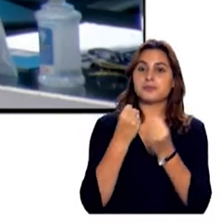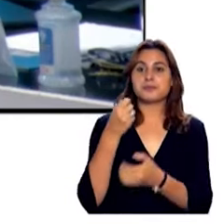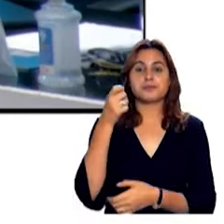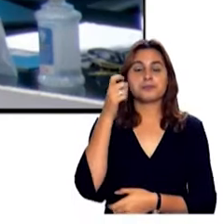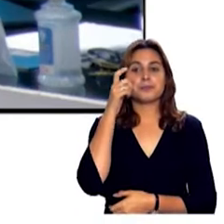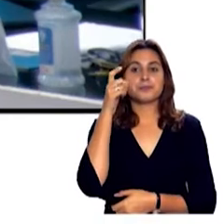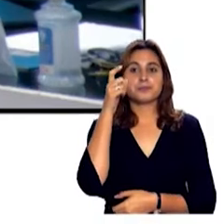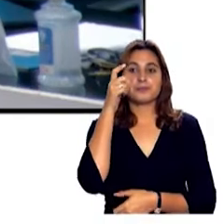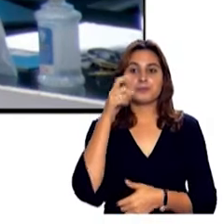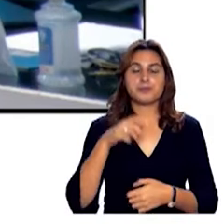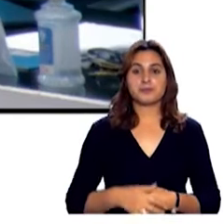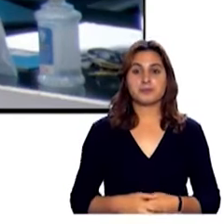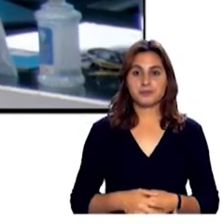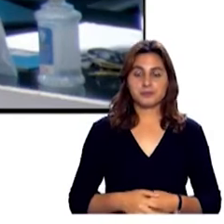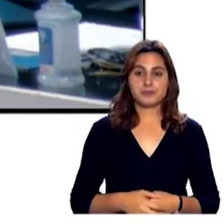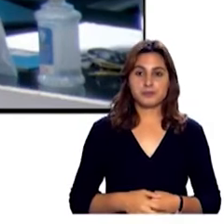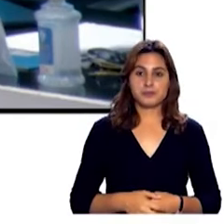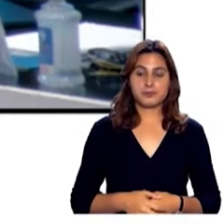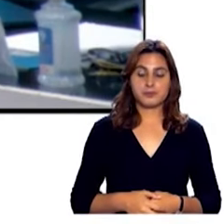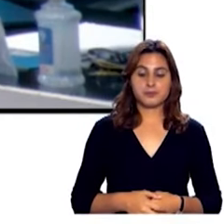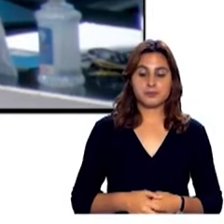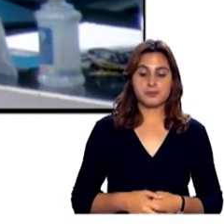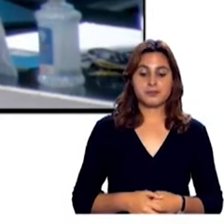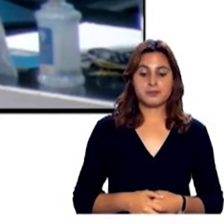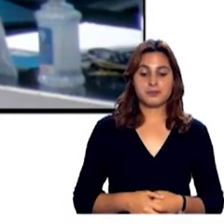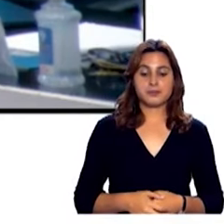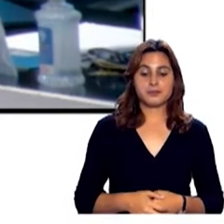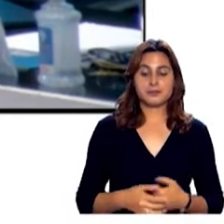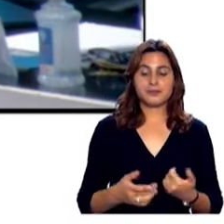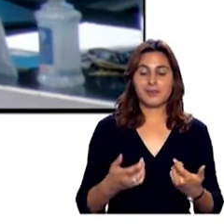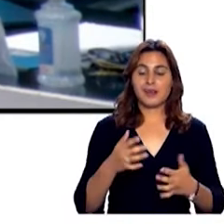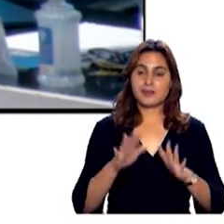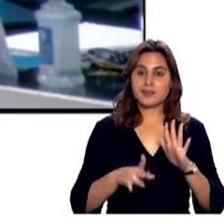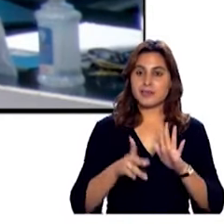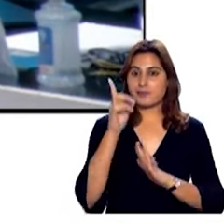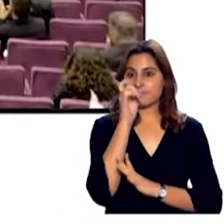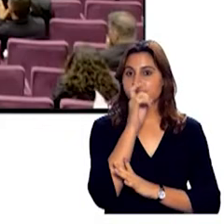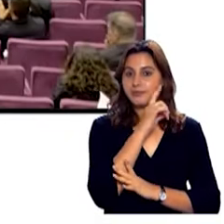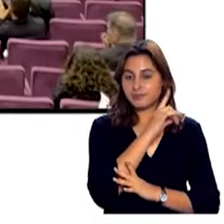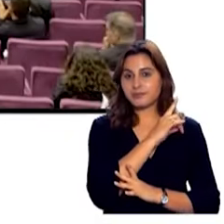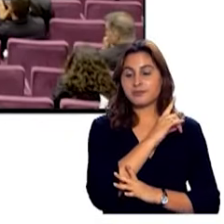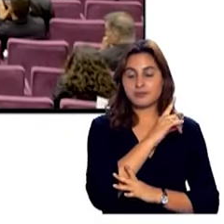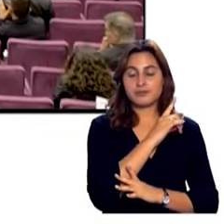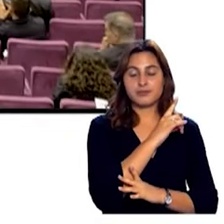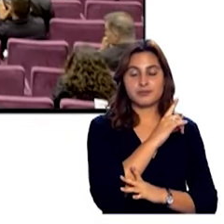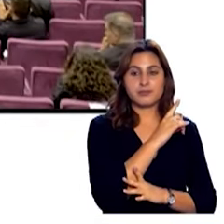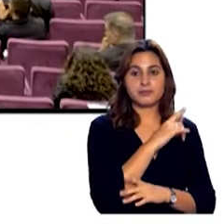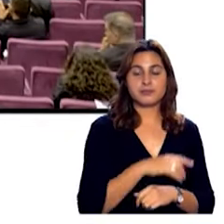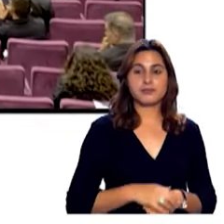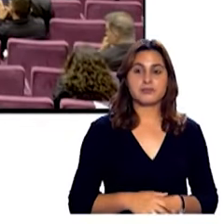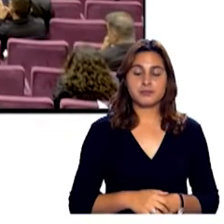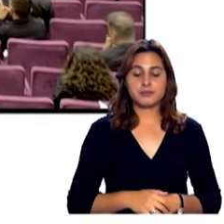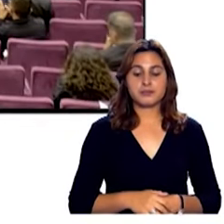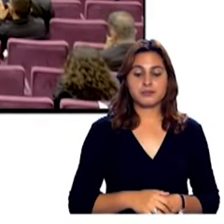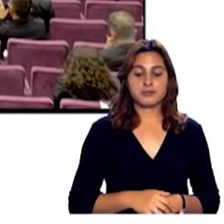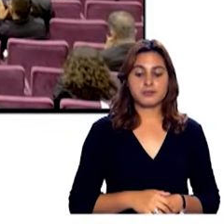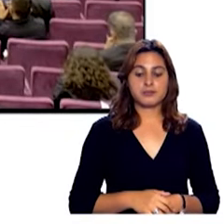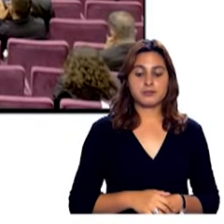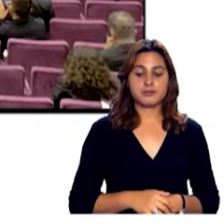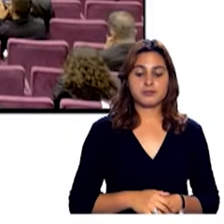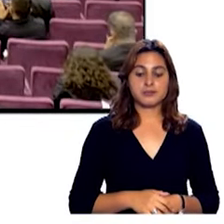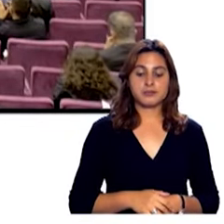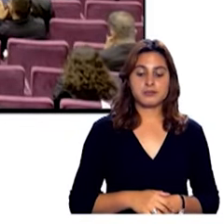la Lourde tche à cette heure un Peu avancée bien de vous Dresser un Tableau forcément un